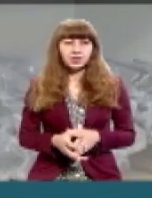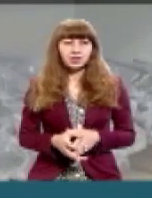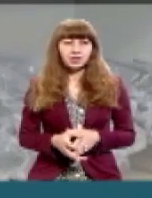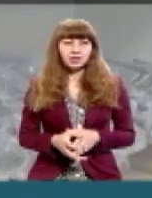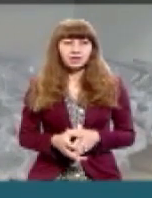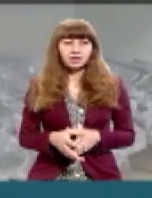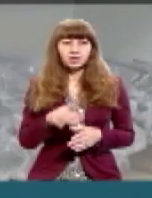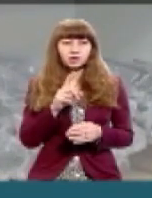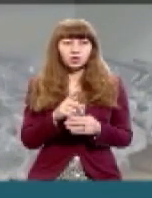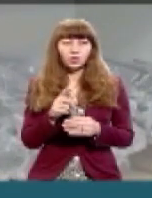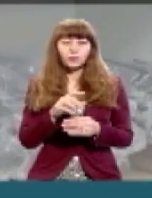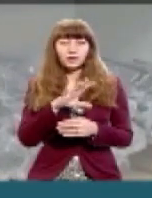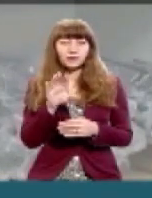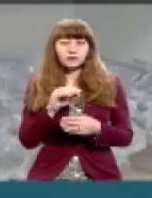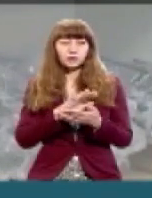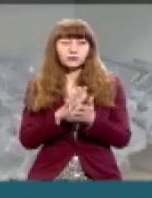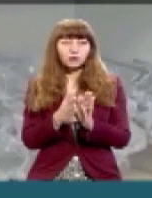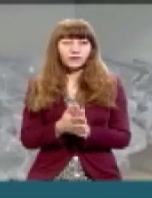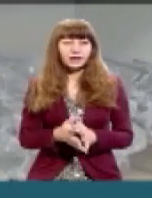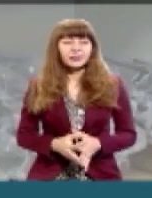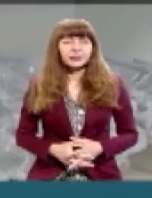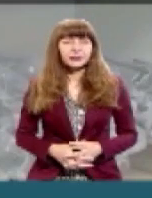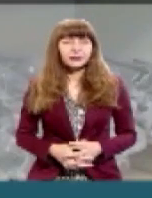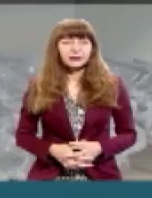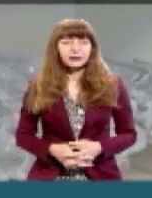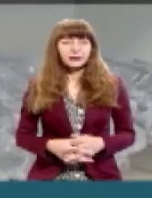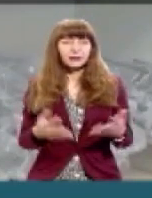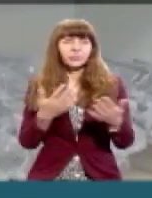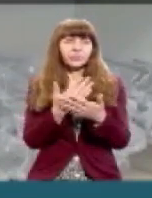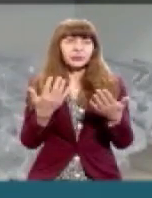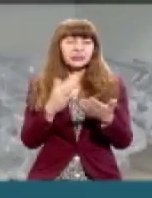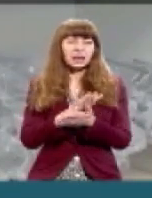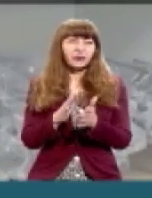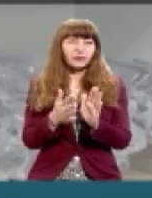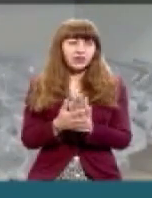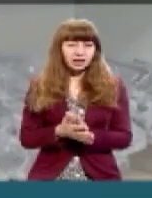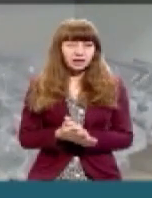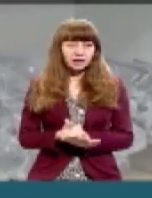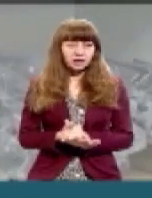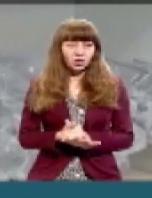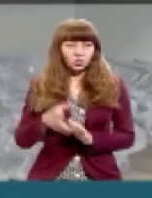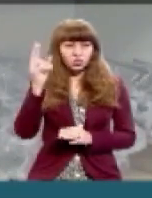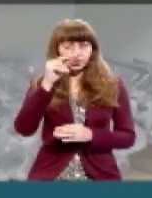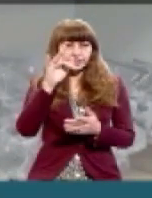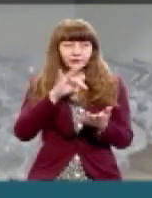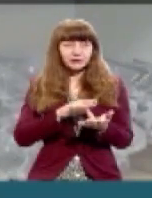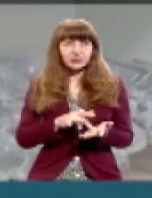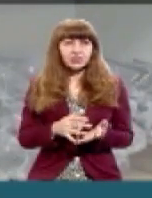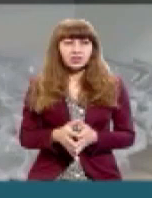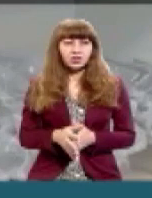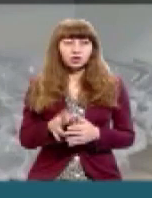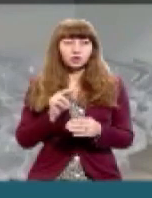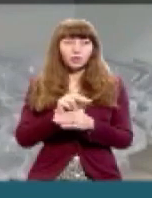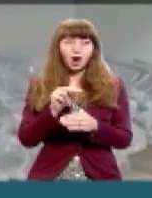был сканер, штрих-коды, принтер чеков, то-то все. И вот мы вот договорились с одним учебным центром, для того, чтобы он нас обучил